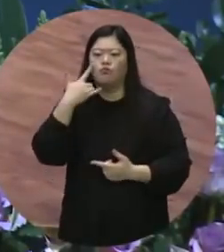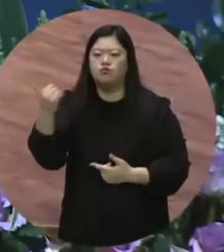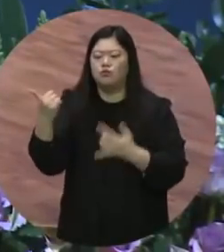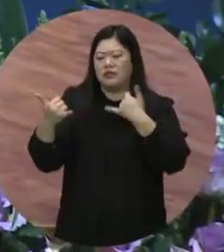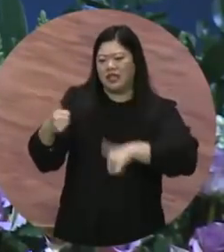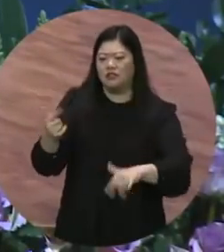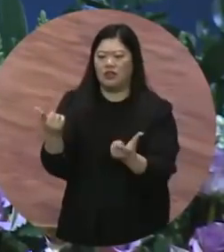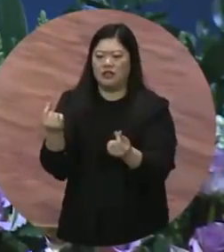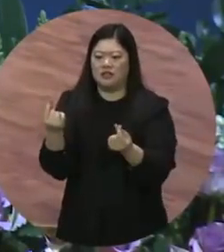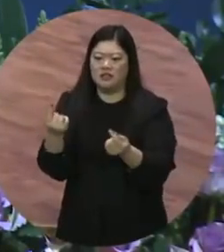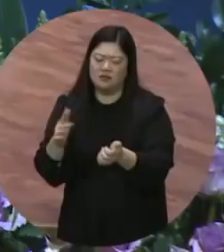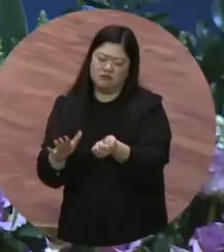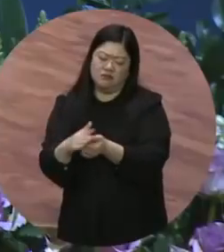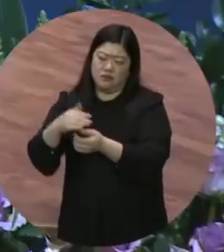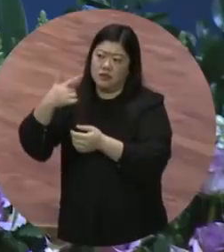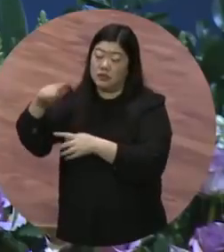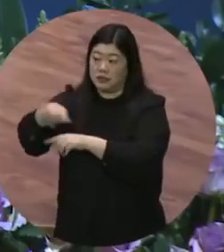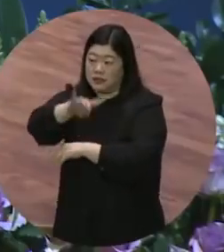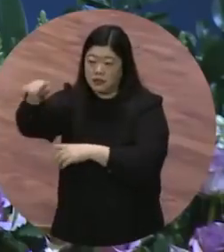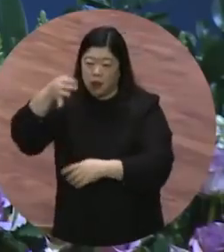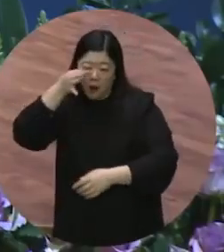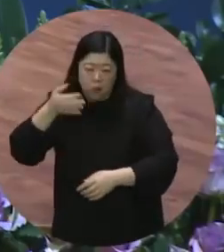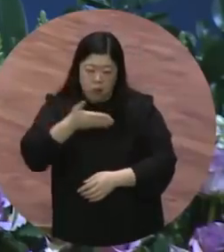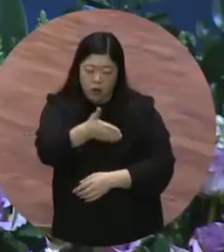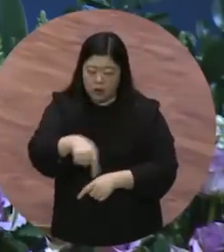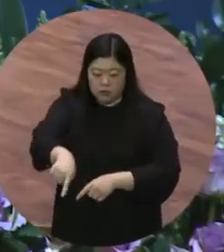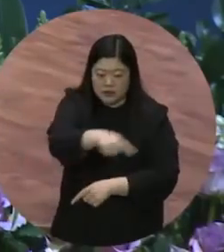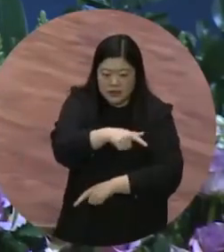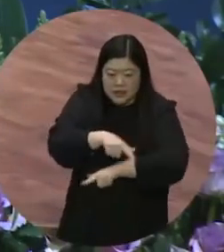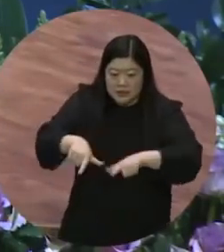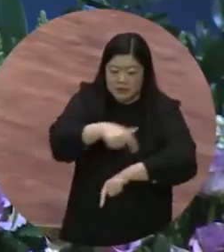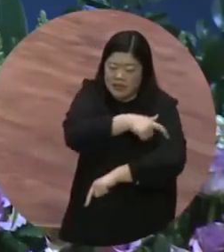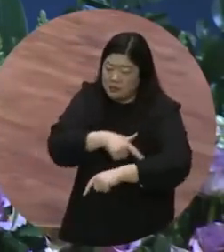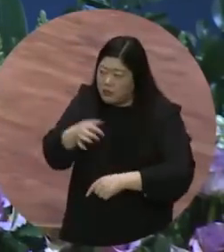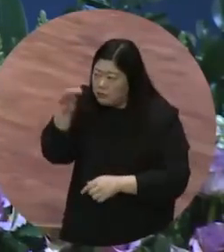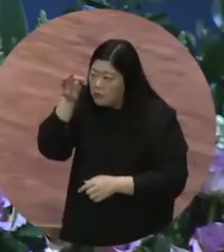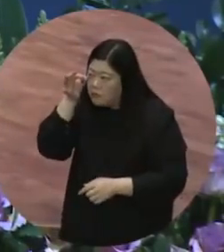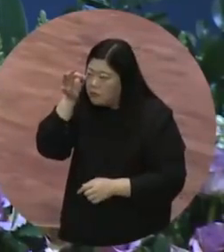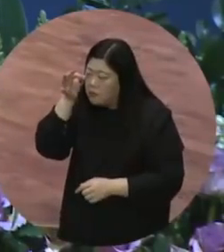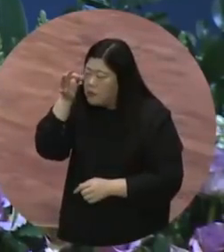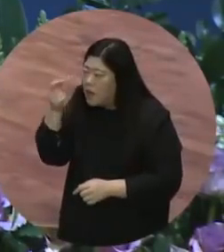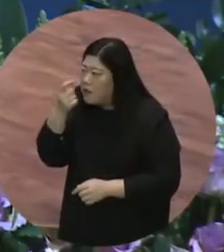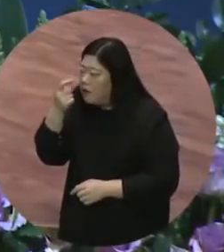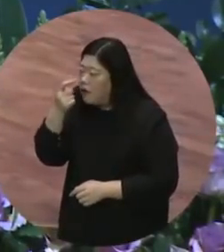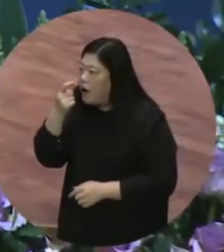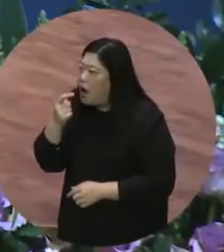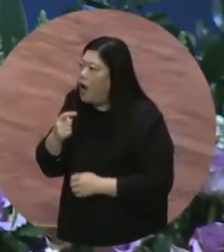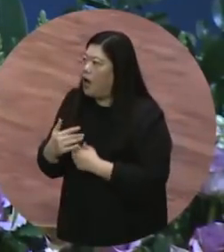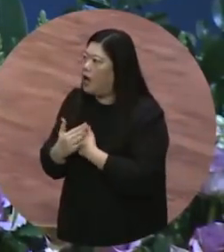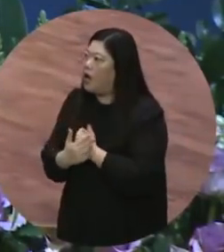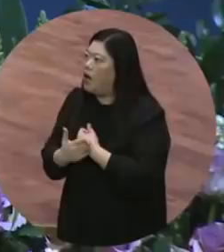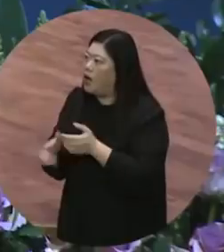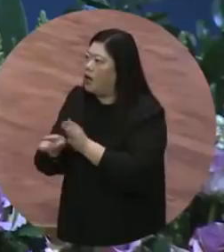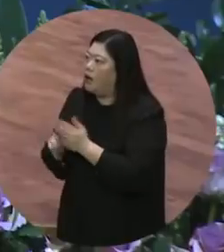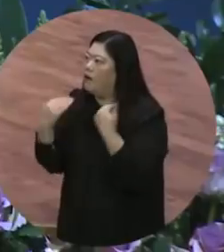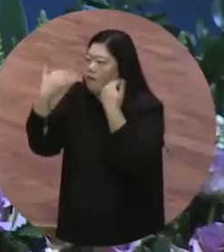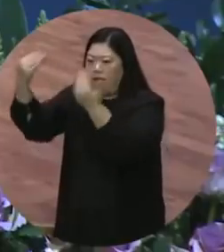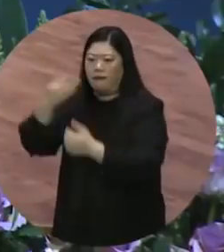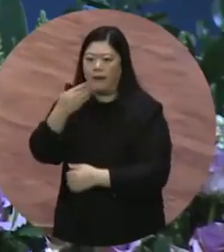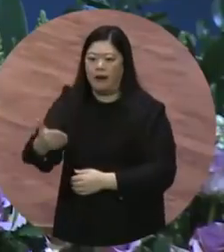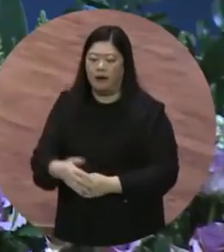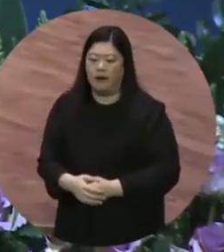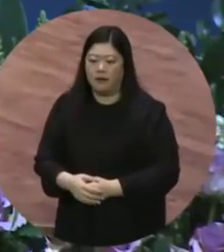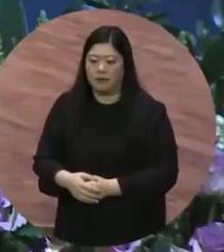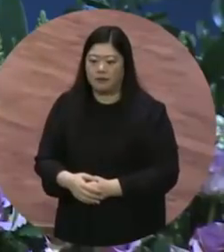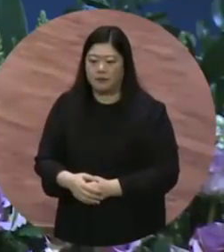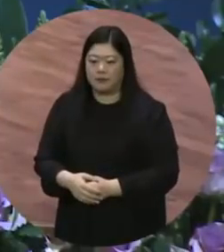예원교회 엄청난 힘이요 영적 재산입니다. 중직자들이 한 곳의 말씀 운동만 해도 벌써